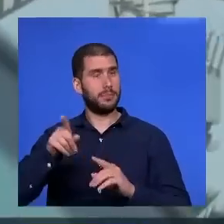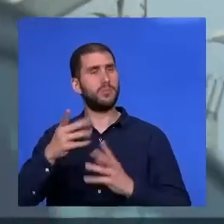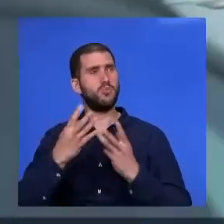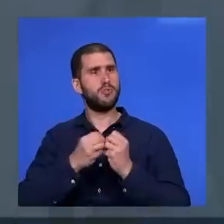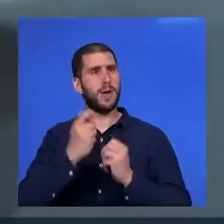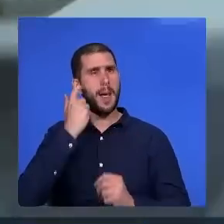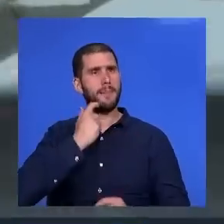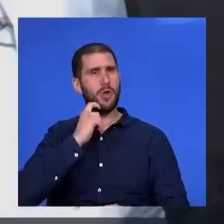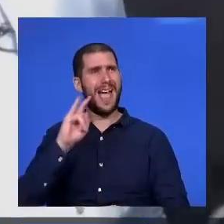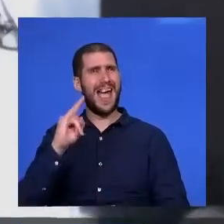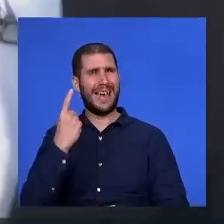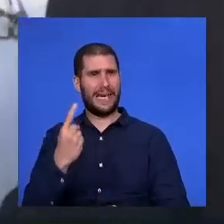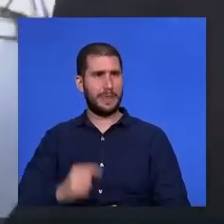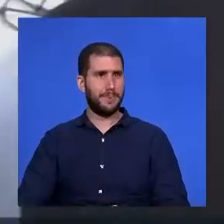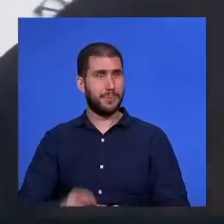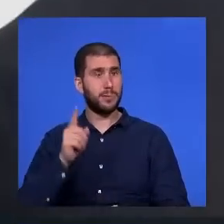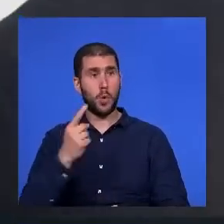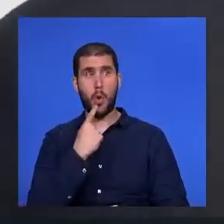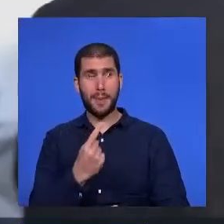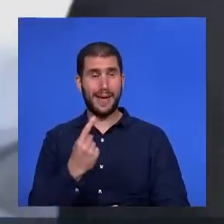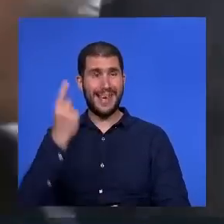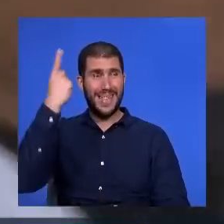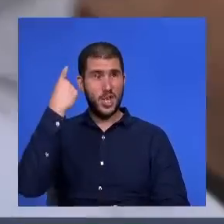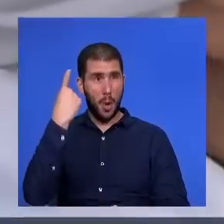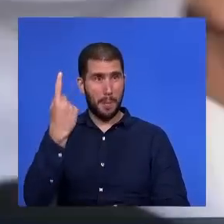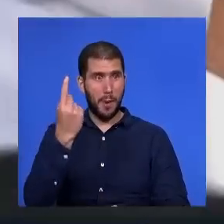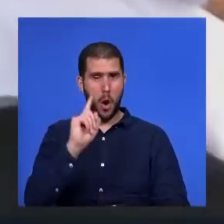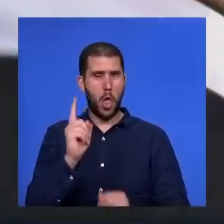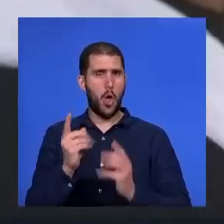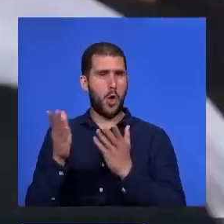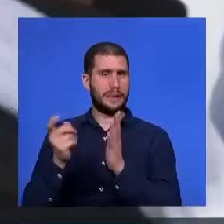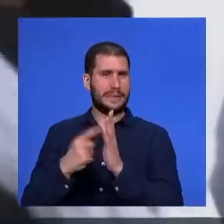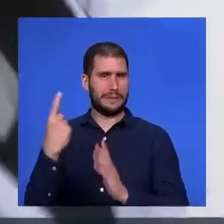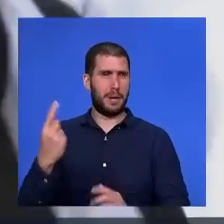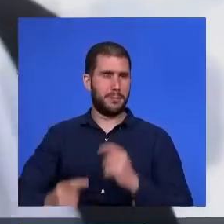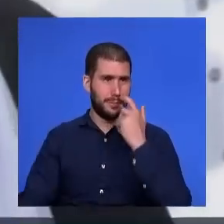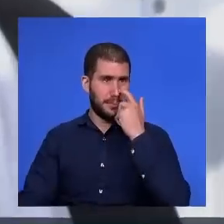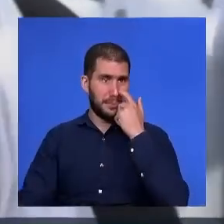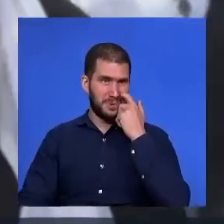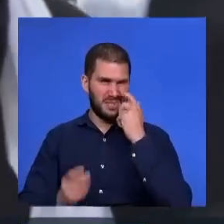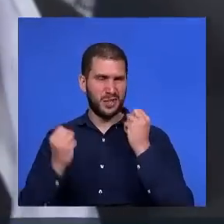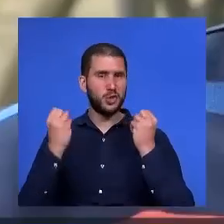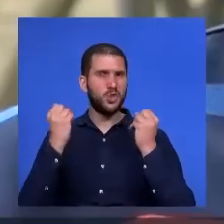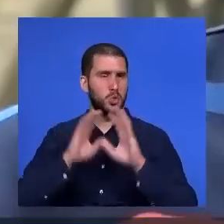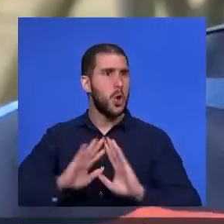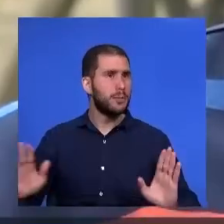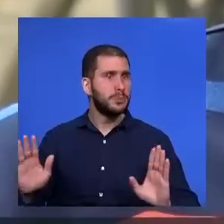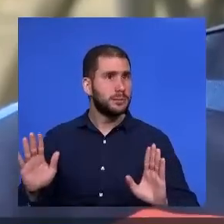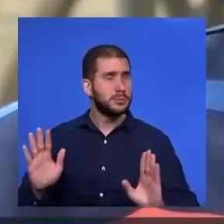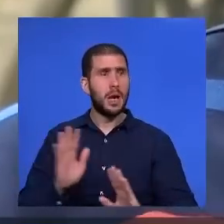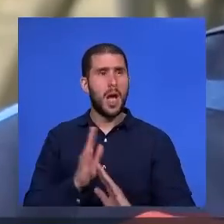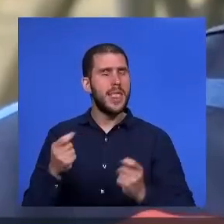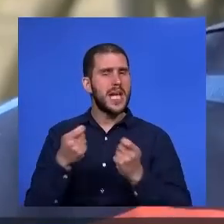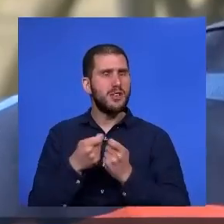משפחת הפשע חרירי. הוא טוען שהאיום עליו לא מגיע מהכיוון הזה. בולשיט אחד גדול. אין